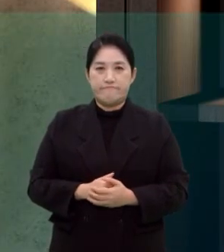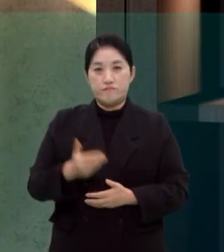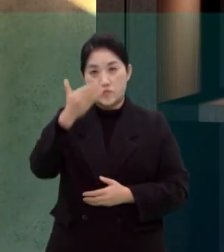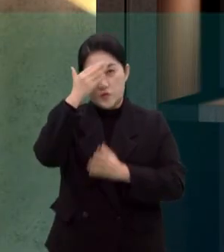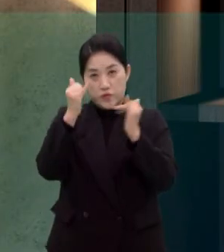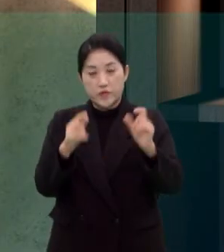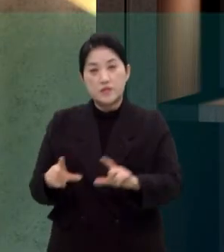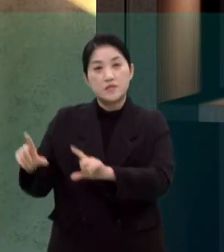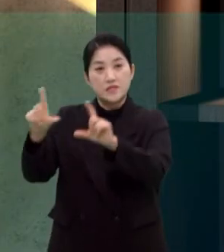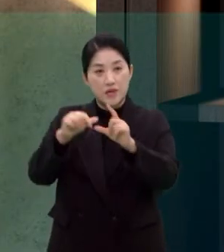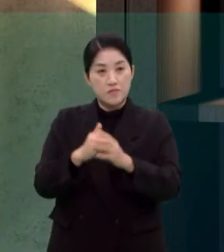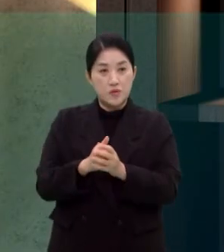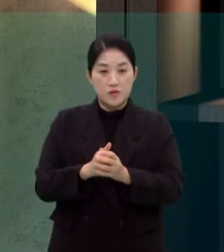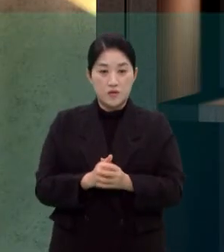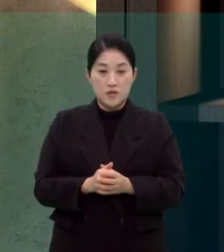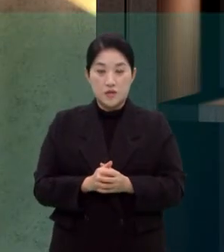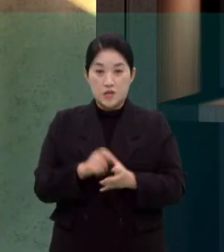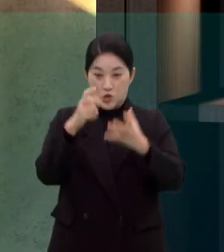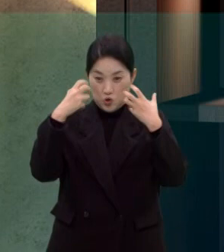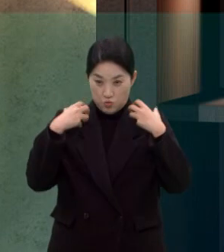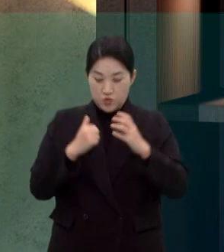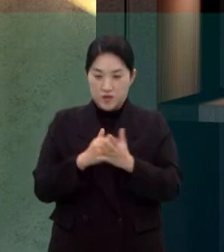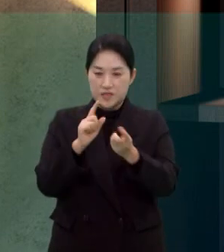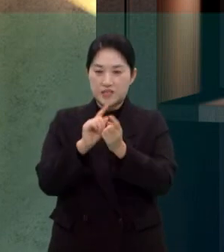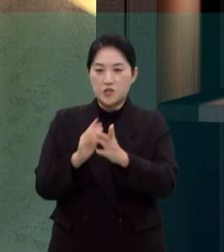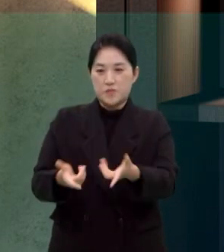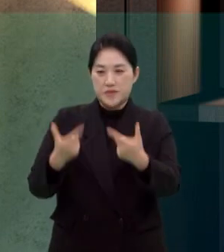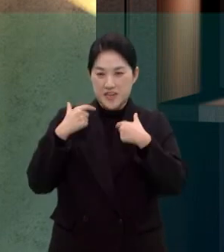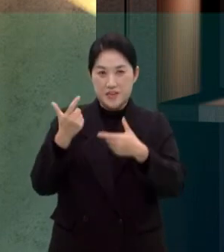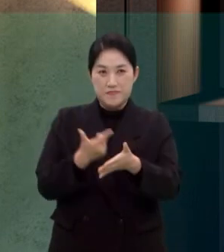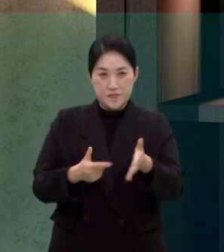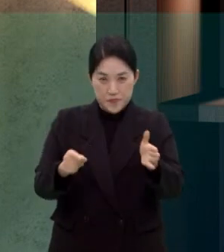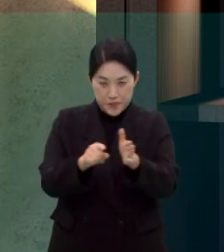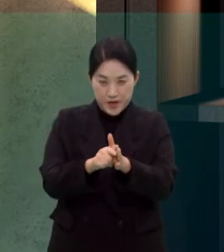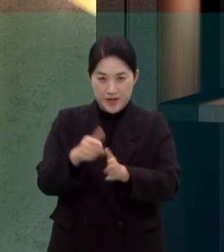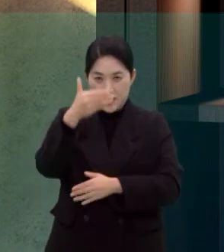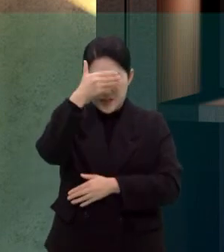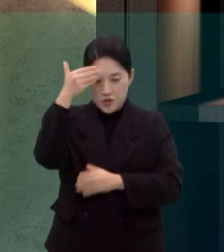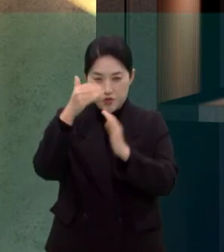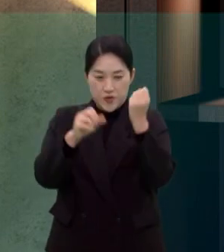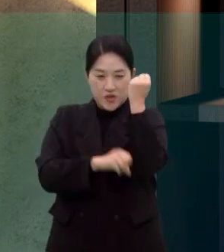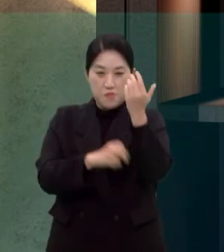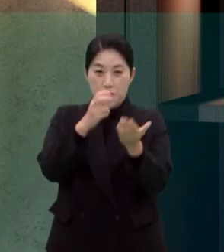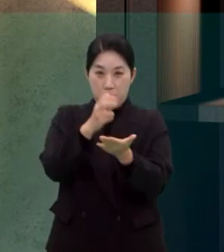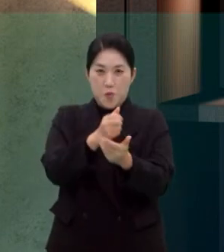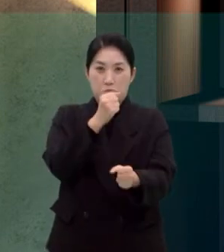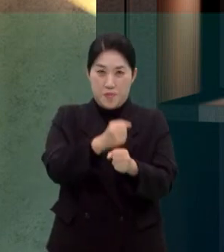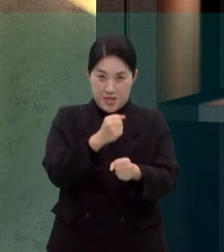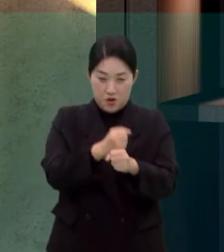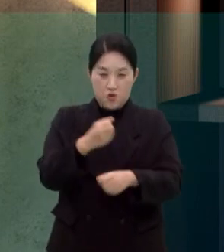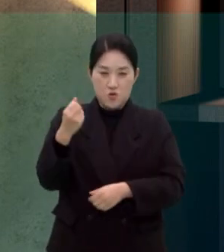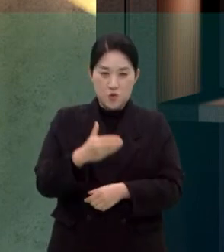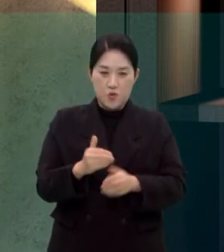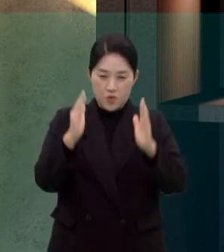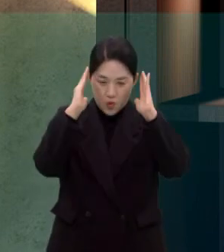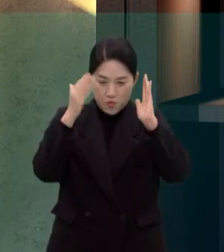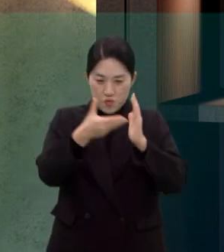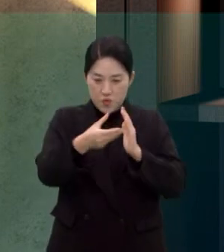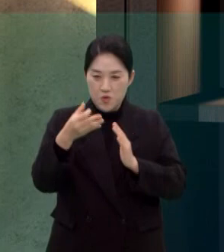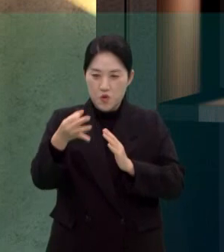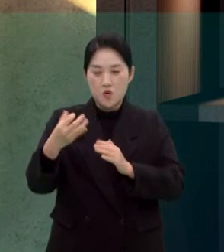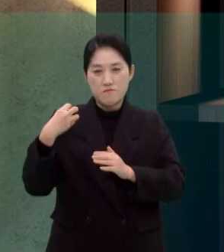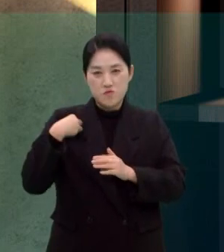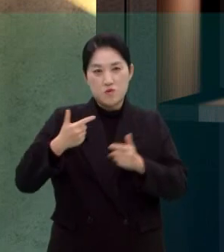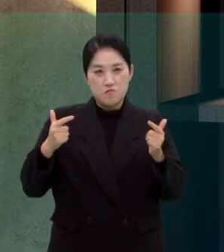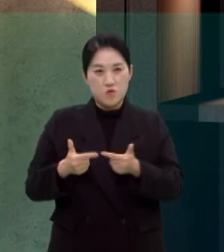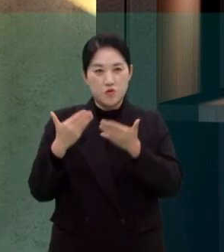청년들의 삶을 국가가 직접 책임지기 위한 취지의 청년기본법을 제정했고 학자금 대출 부담 완화,